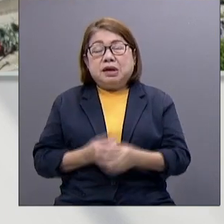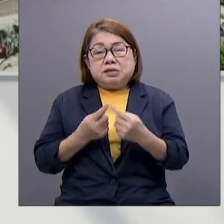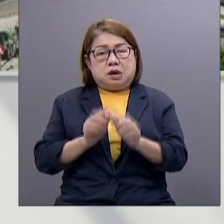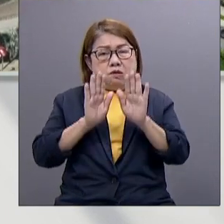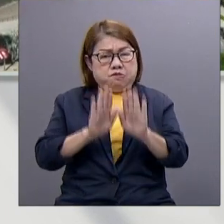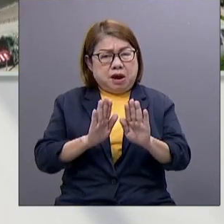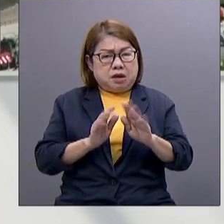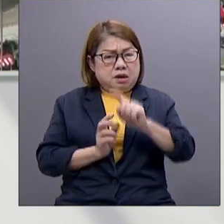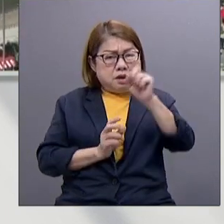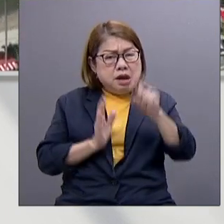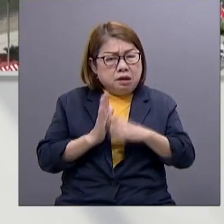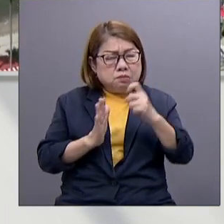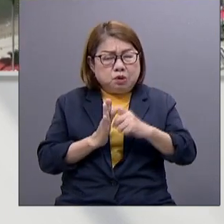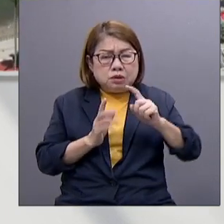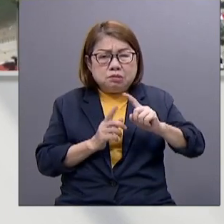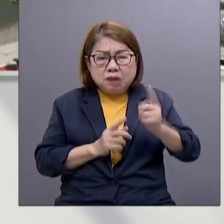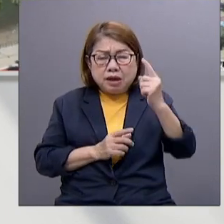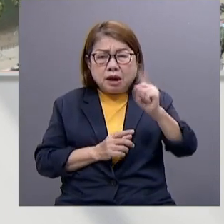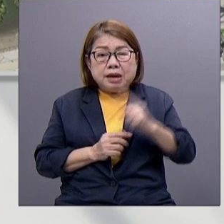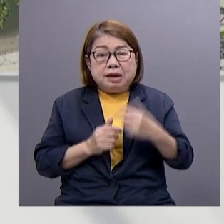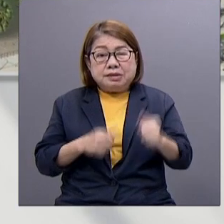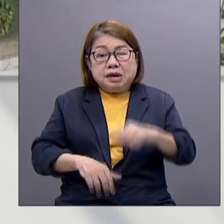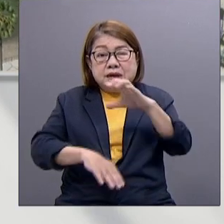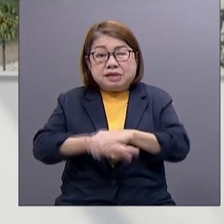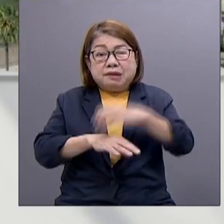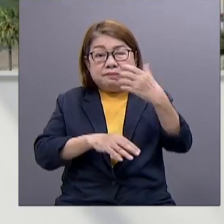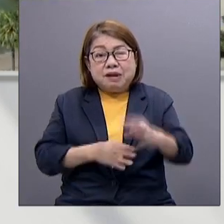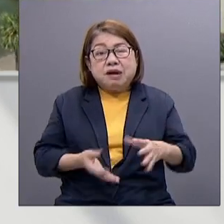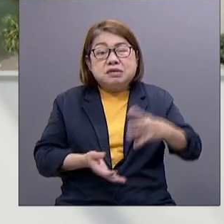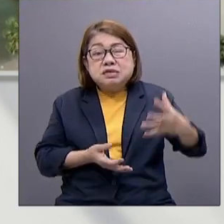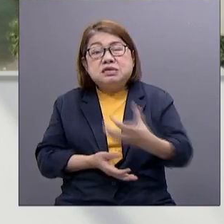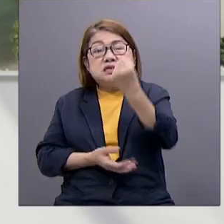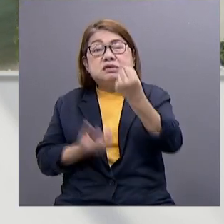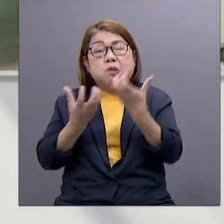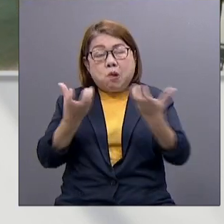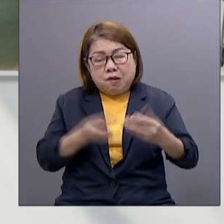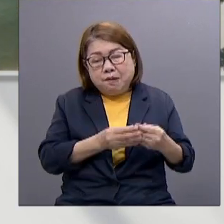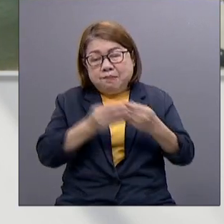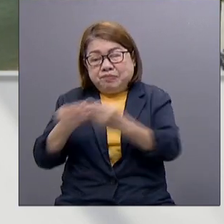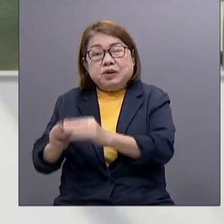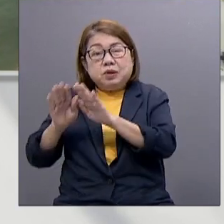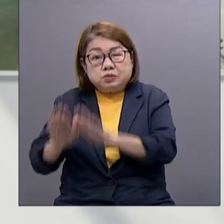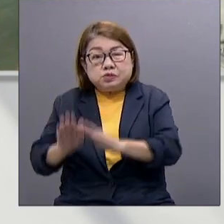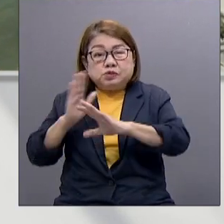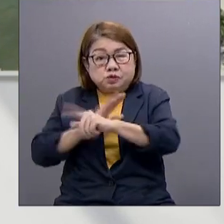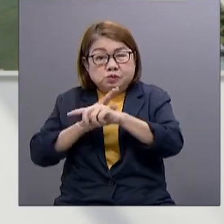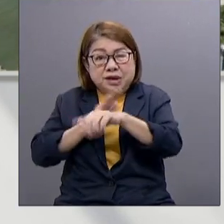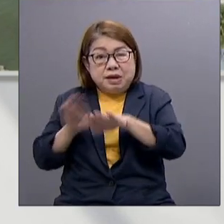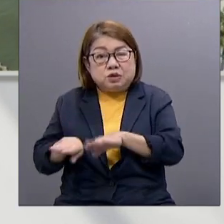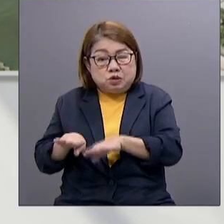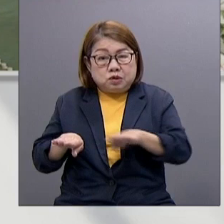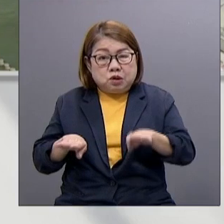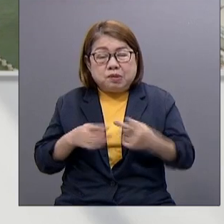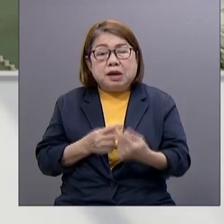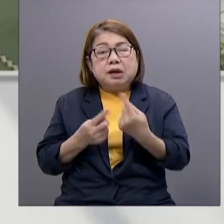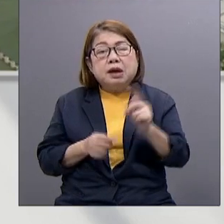ถัดมาก็คือแล้วตอนที่จับมาเป็นของกลางแล้วจอดอยู่ที่ท่าเทียบเรือสัตหีบเนี่ยมีรายงานว่าได้ถอด